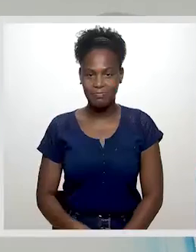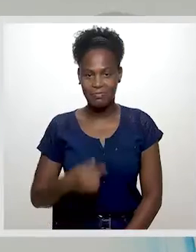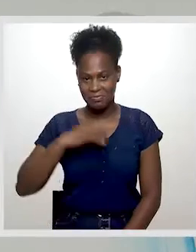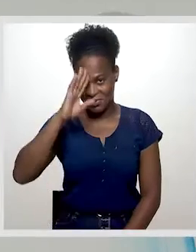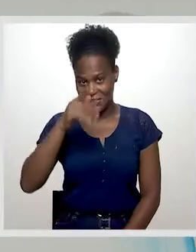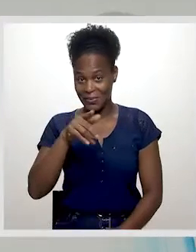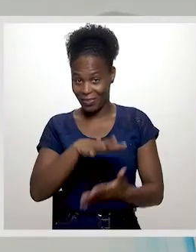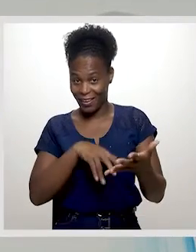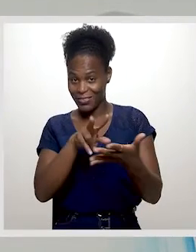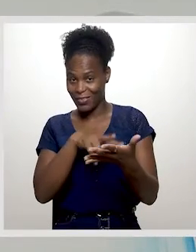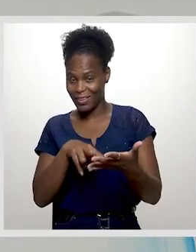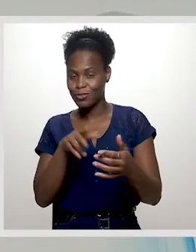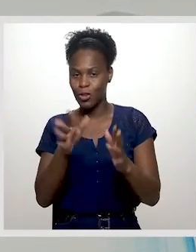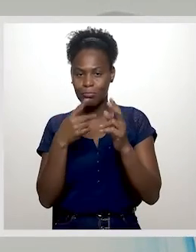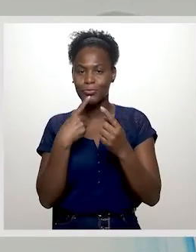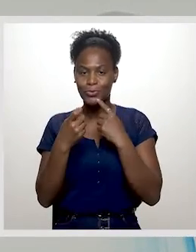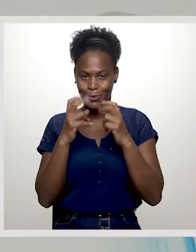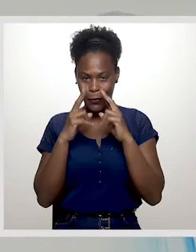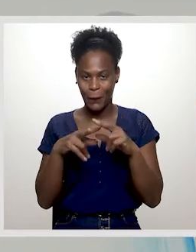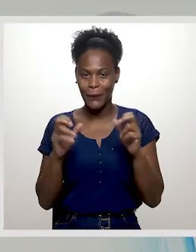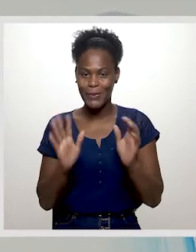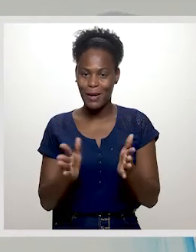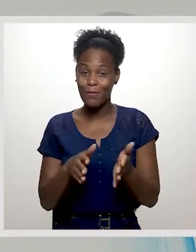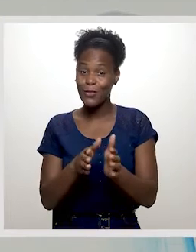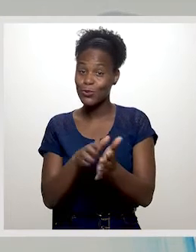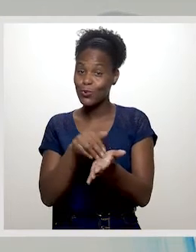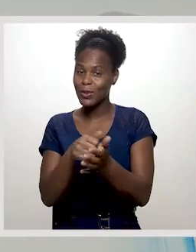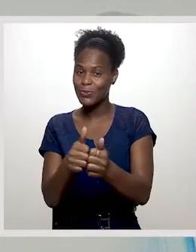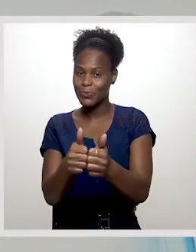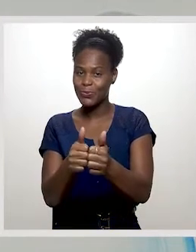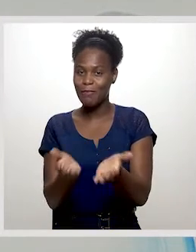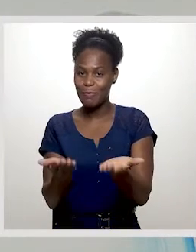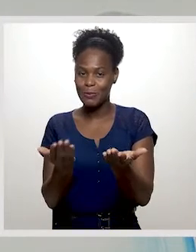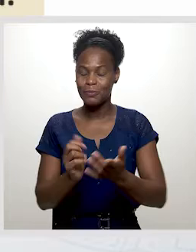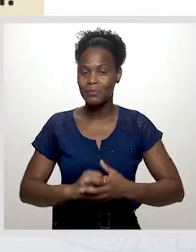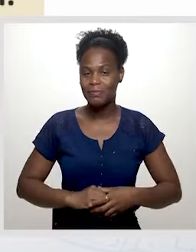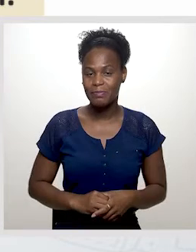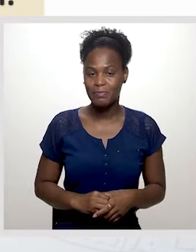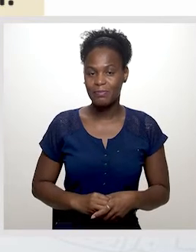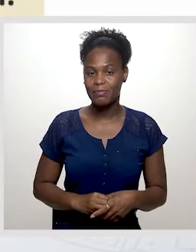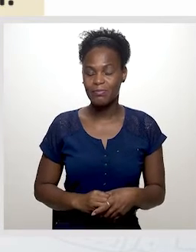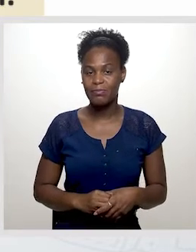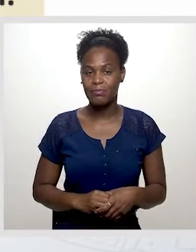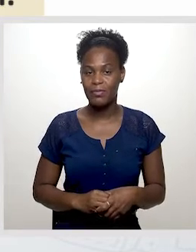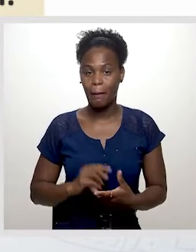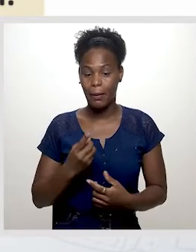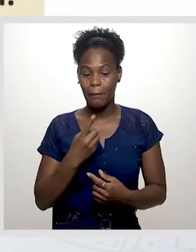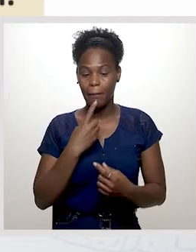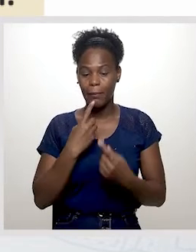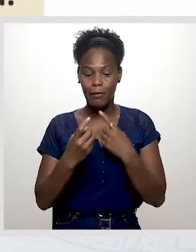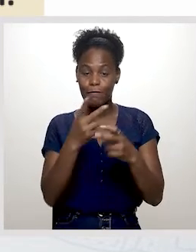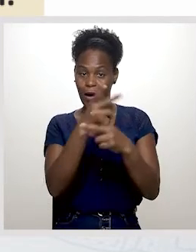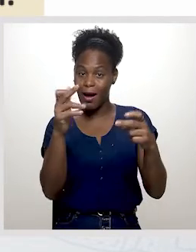Je sais que tu as lu le texte et que tu as trouvé les questions. On corrige ensemble. Allons-y. Pour la